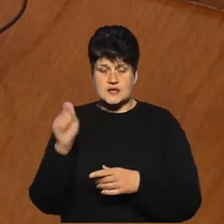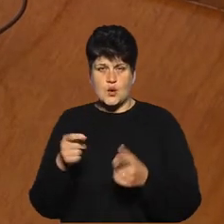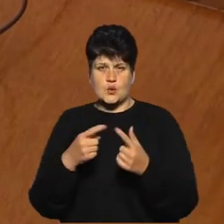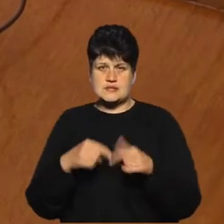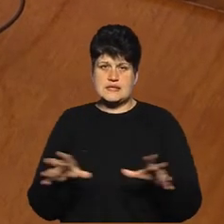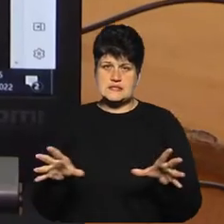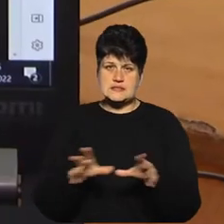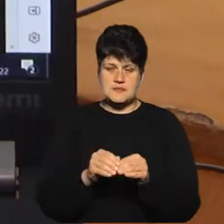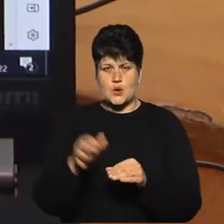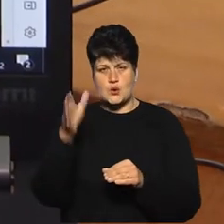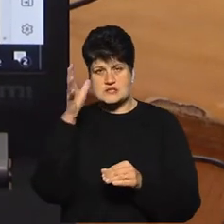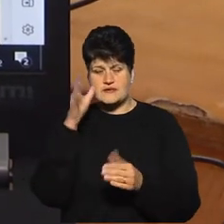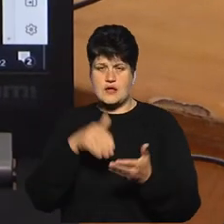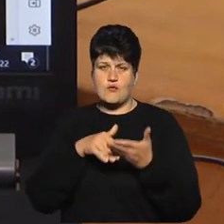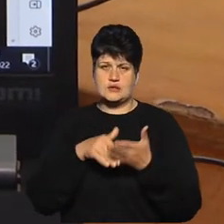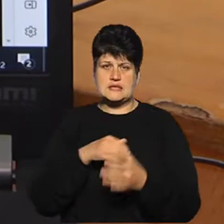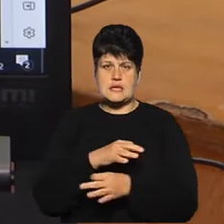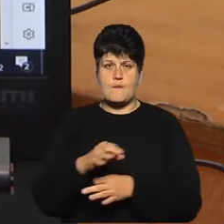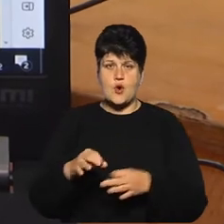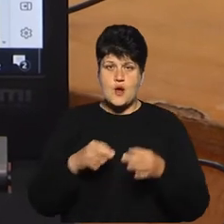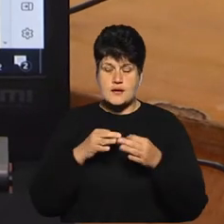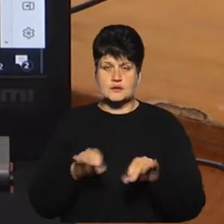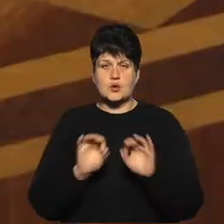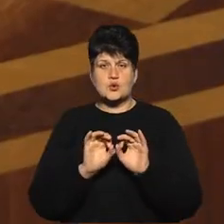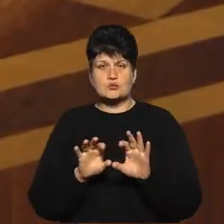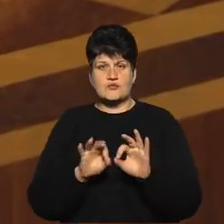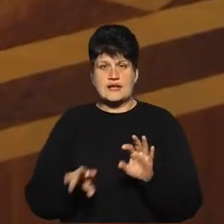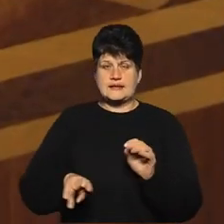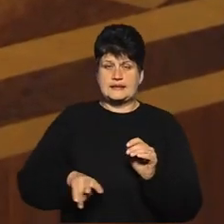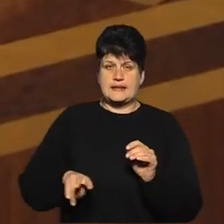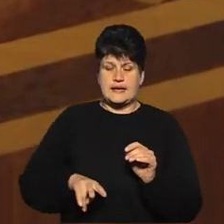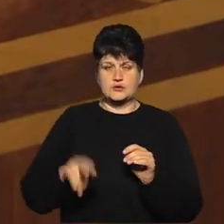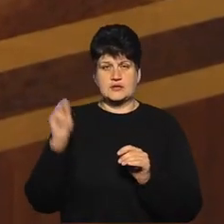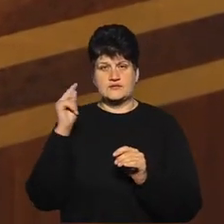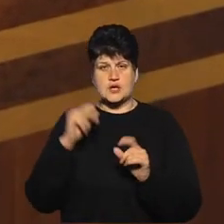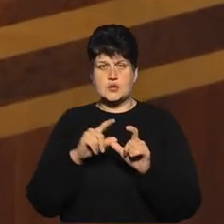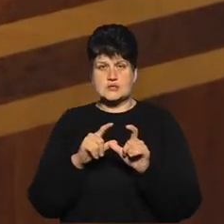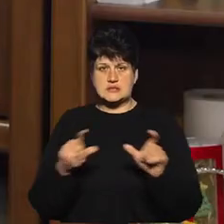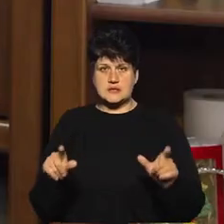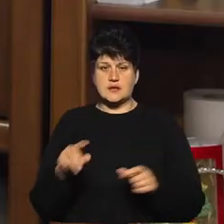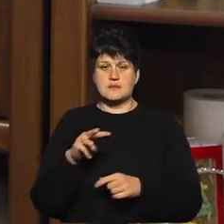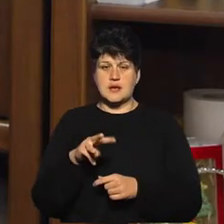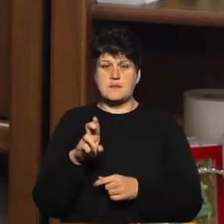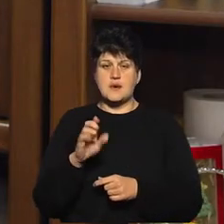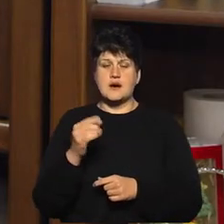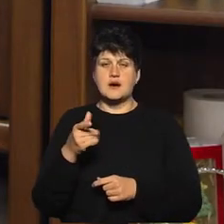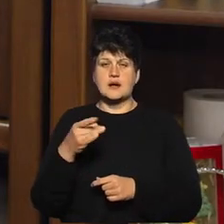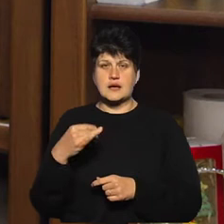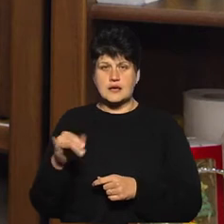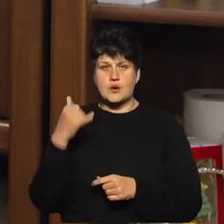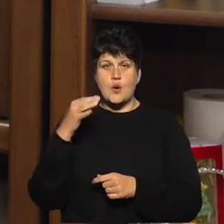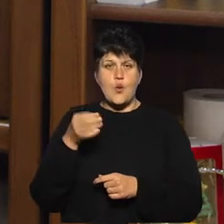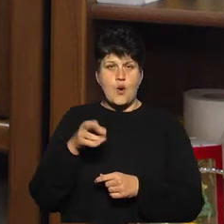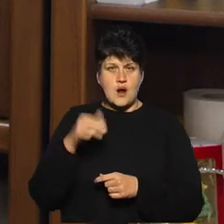спільні освітні та волонтерські проєкти. Розповідає директорка цього навчального закладу Марія Багрій. Оля дзвонила до нас, тому